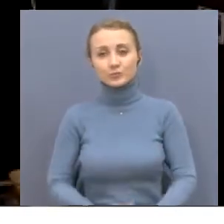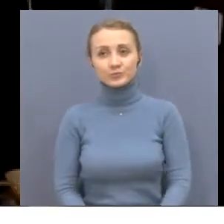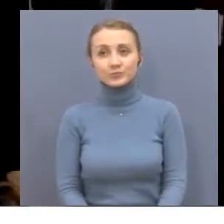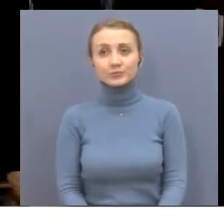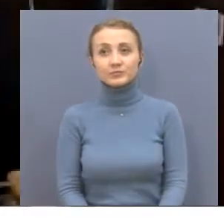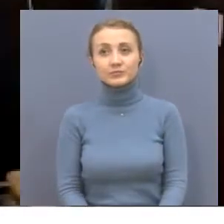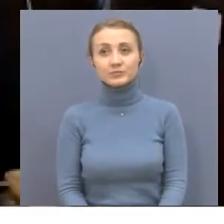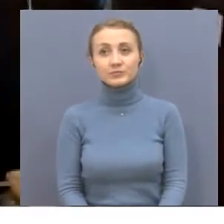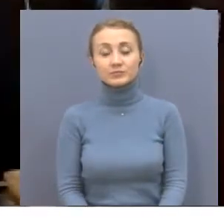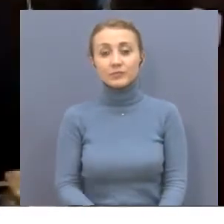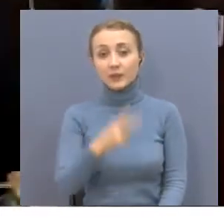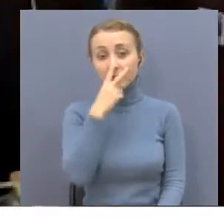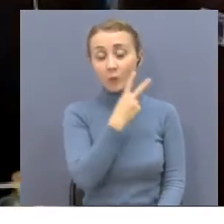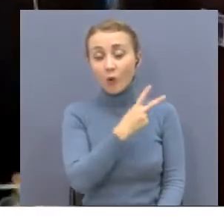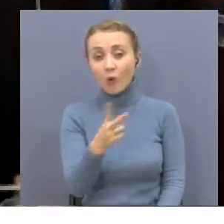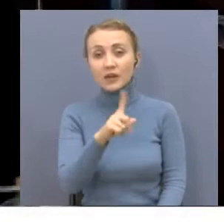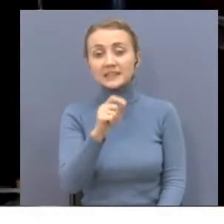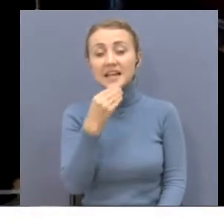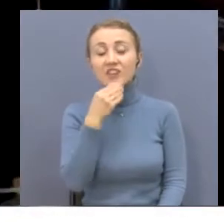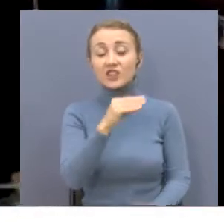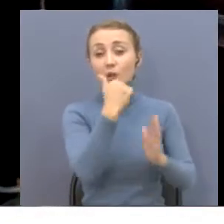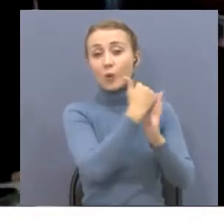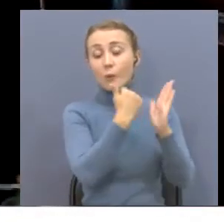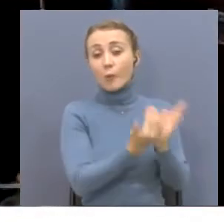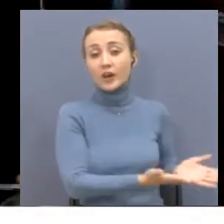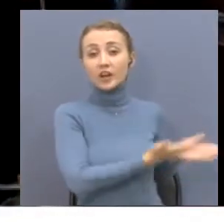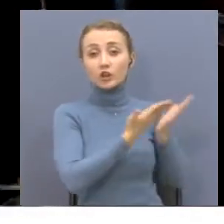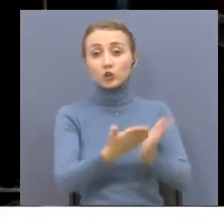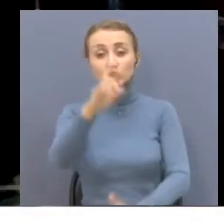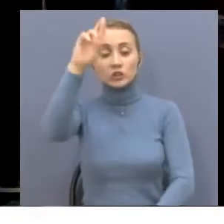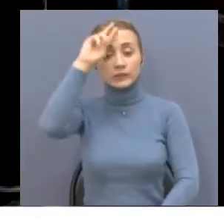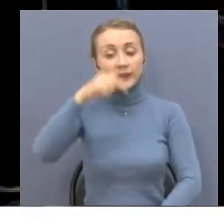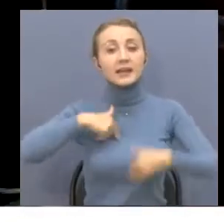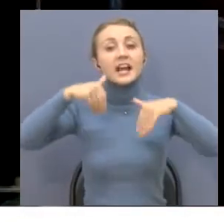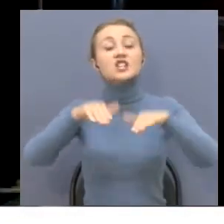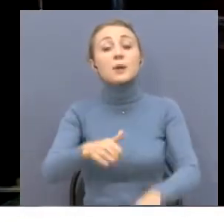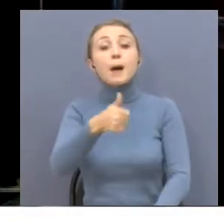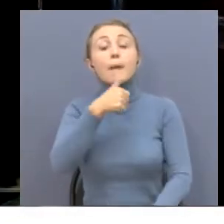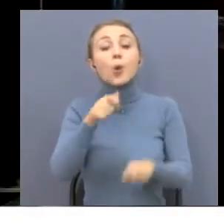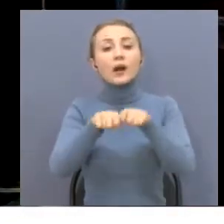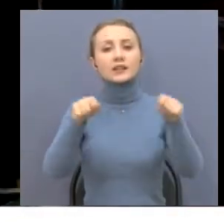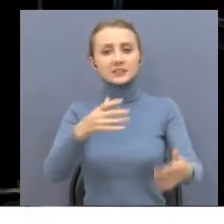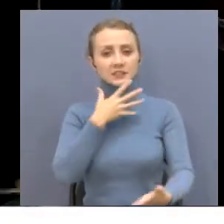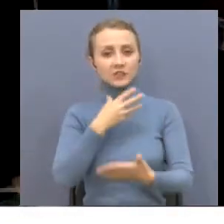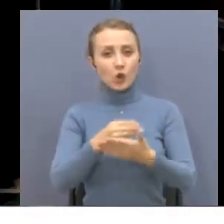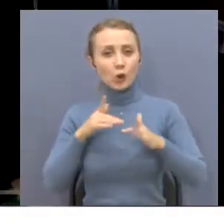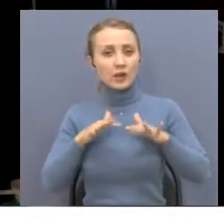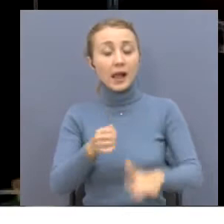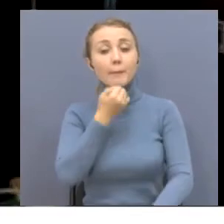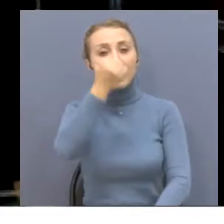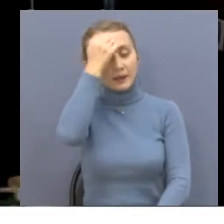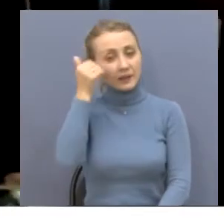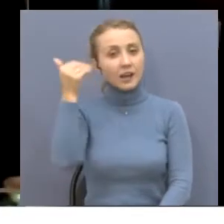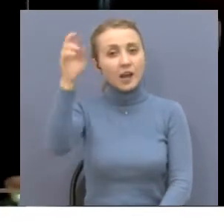Мемлекет сунған бағдарламаның тиімділігін көріп, мынандай кофе қайнататын машина сатып алдым. Қостанайда бариста болып жұмыс істегенмін. Енді өз